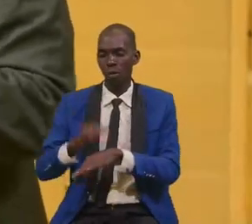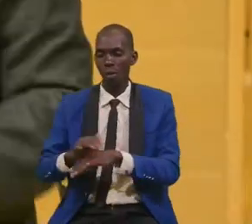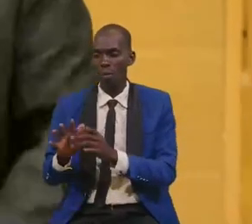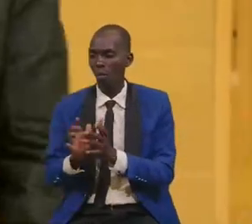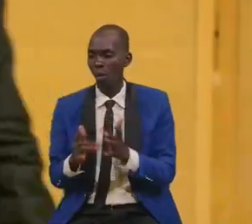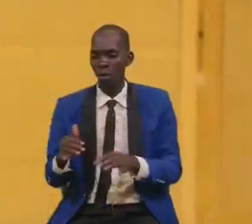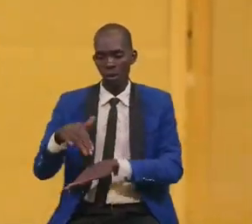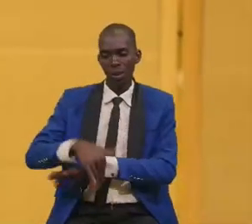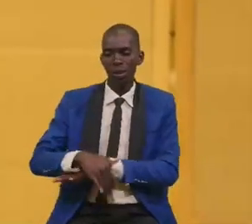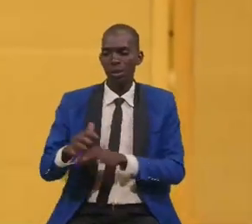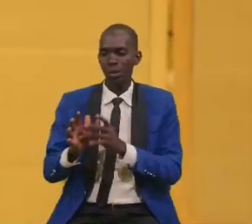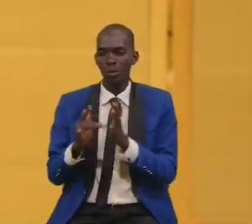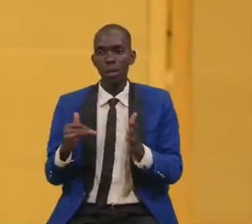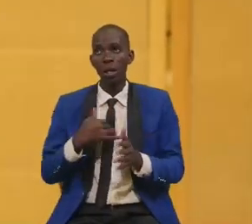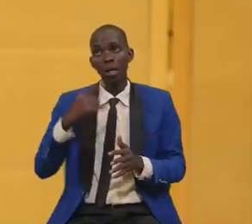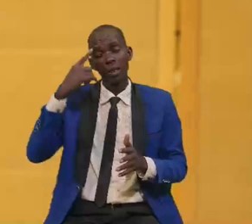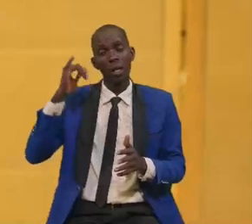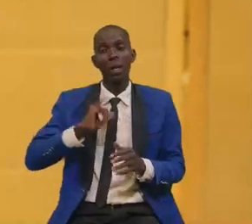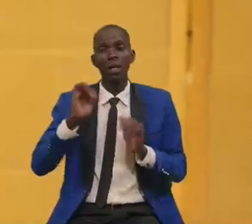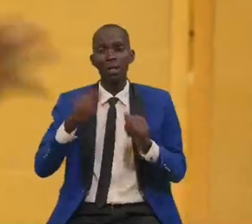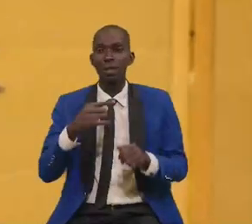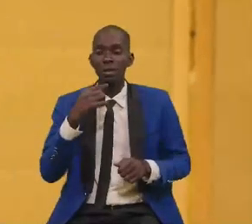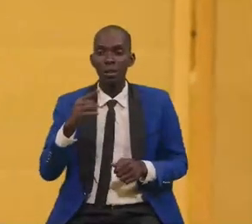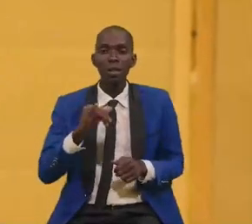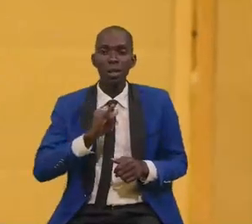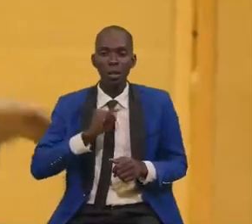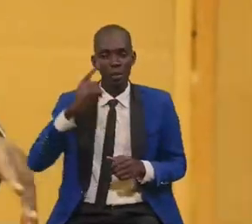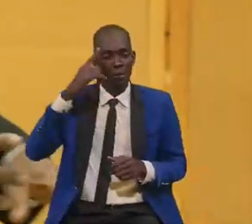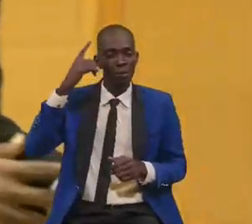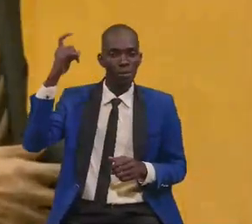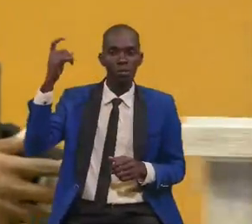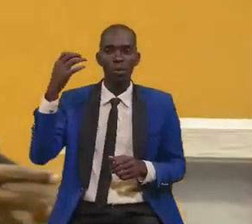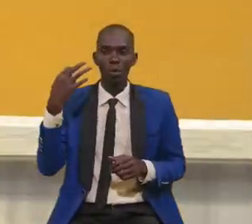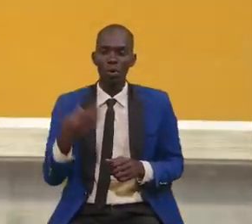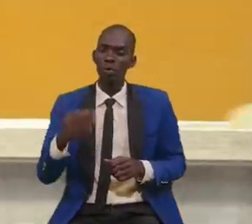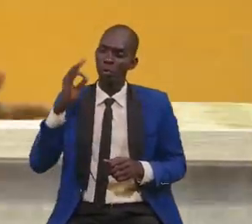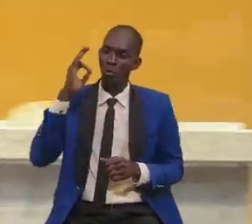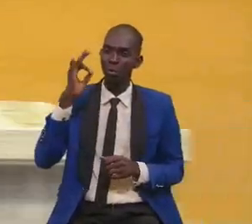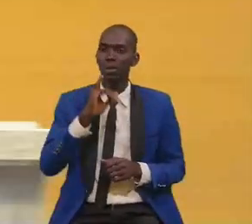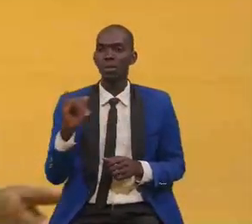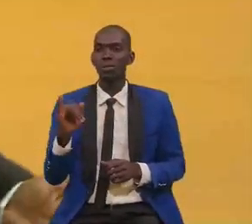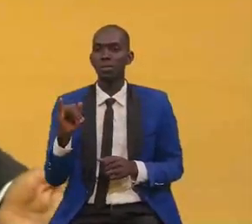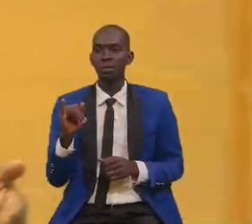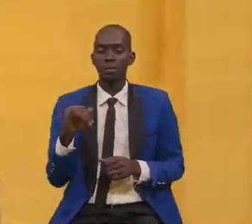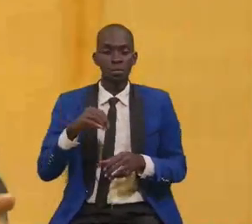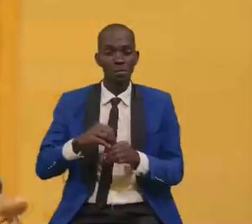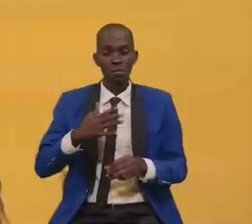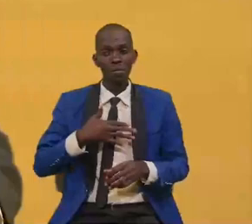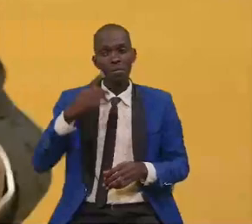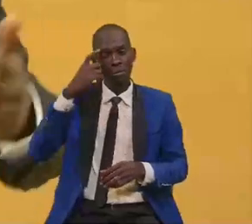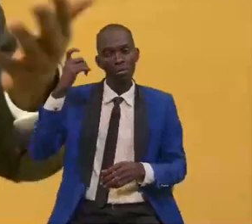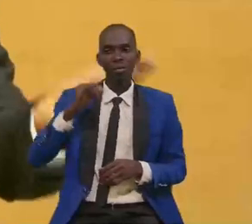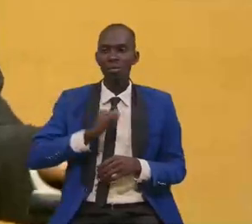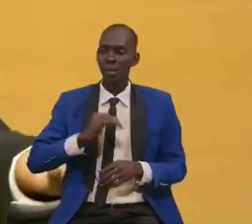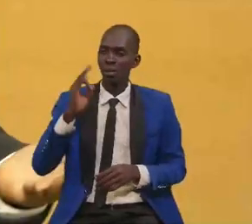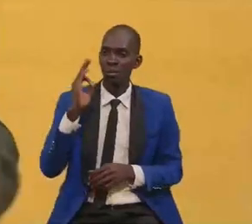rêve, je peux vous dire, je rêve de la prédication. Parfois dans mes rêves je prêche, dans